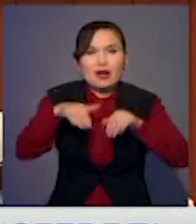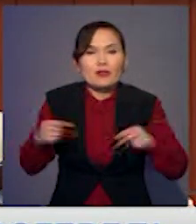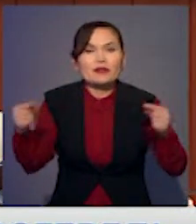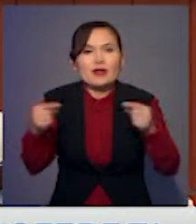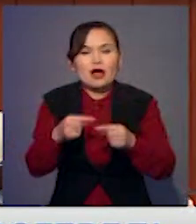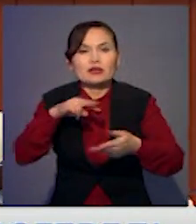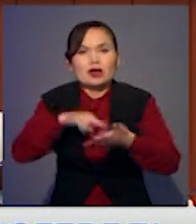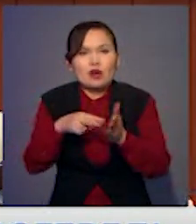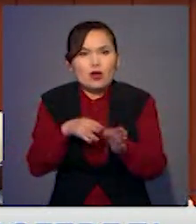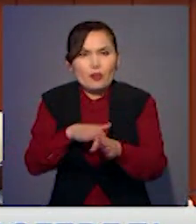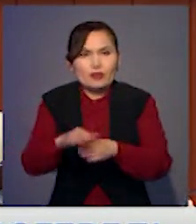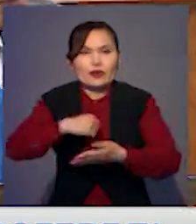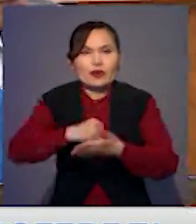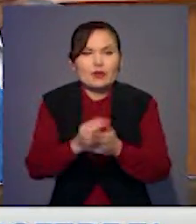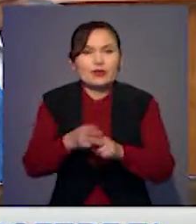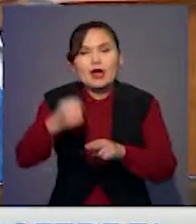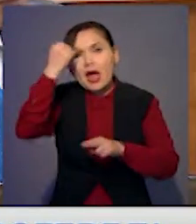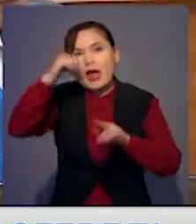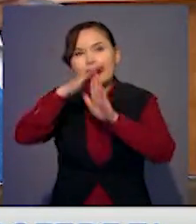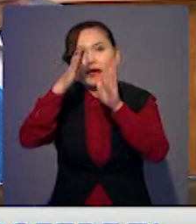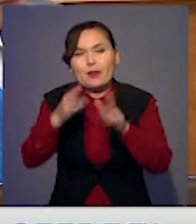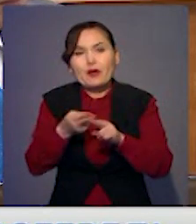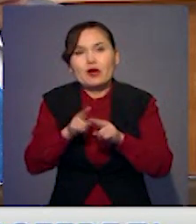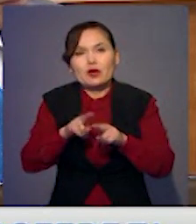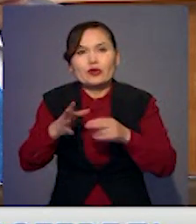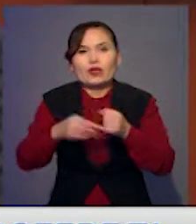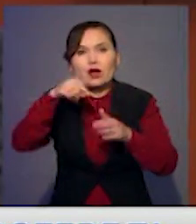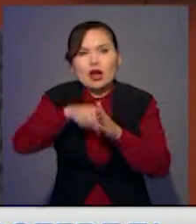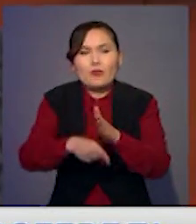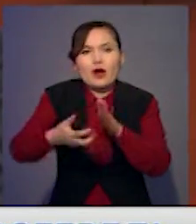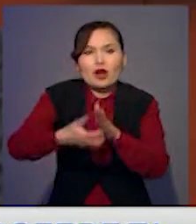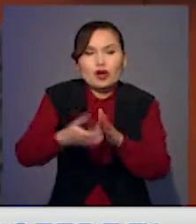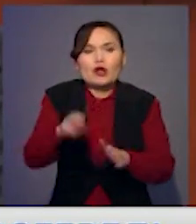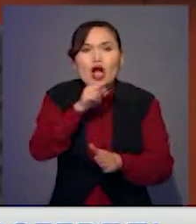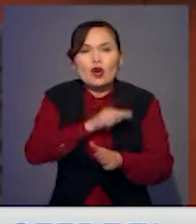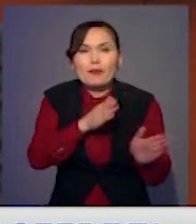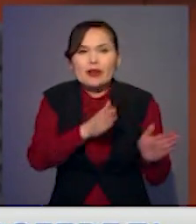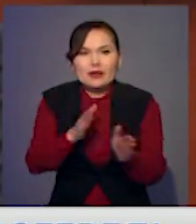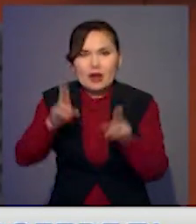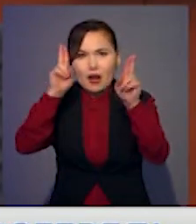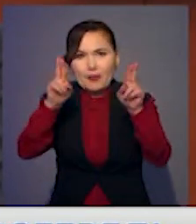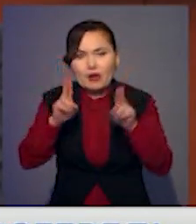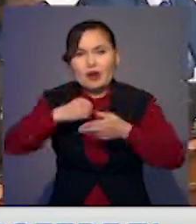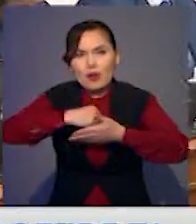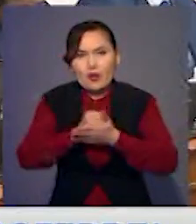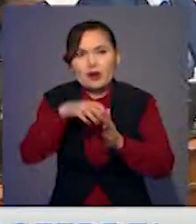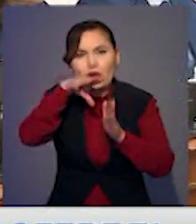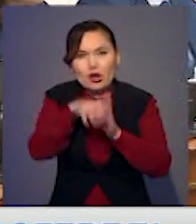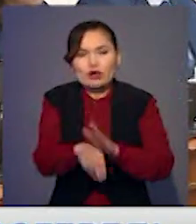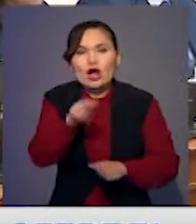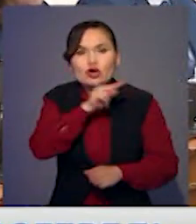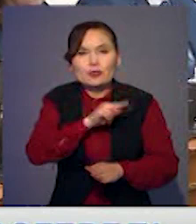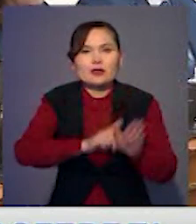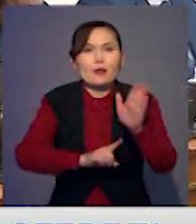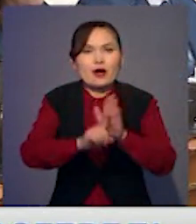нақты қадамдар айқындалған. Сонымен қатар ескерткіштерге археологиялық жұмыс жүргізу тәртібін бақылау, регламенттеу шарттары